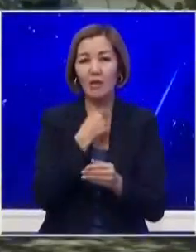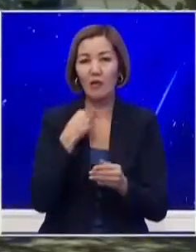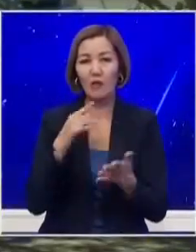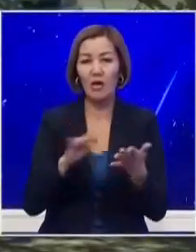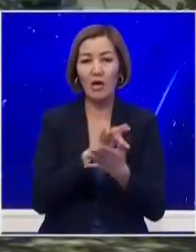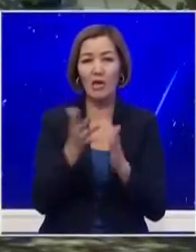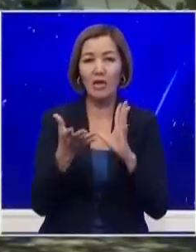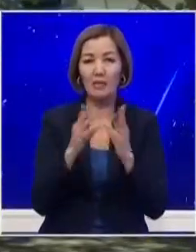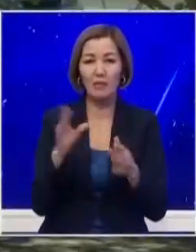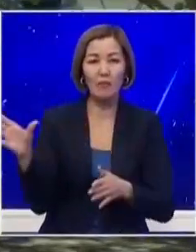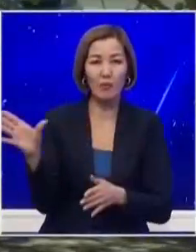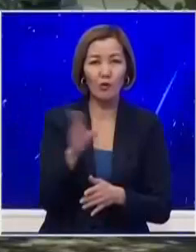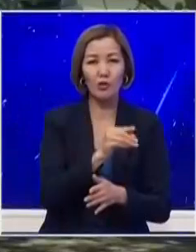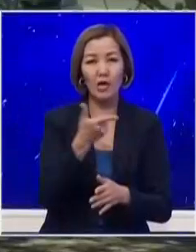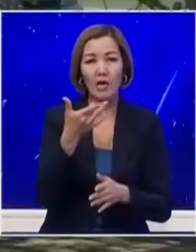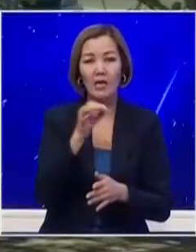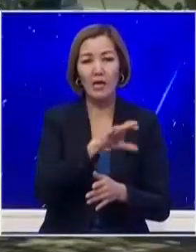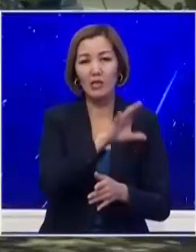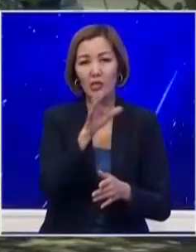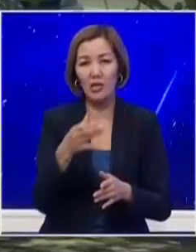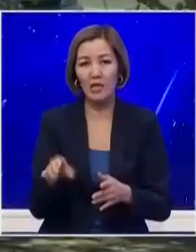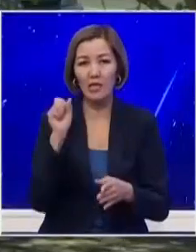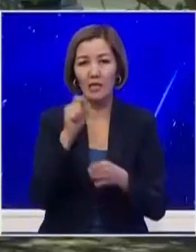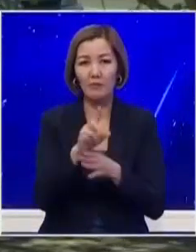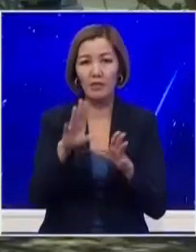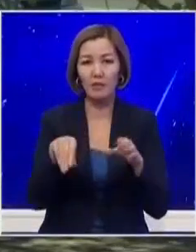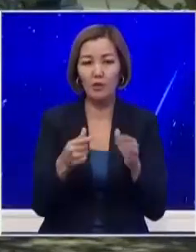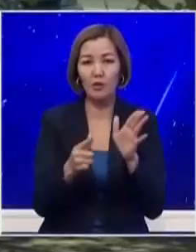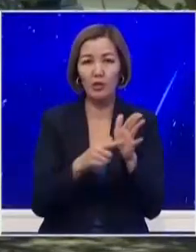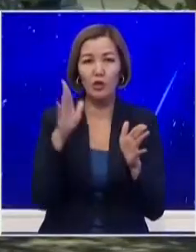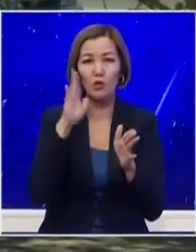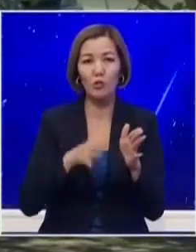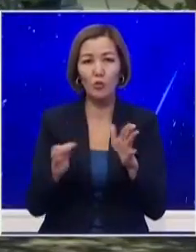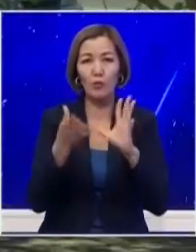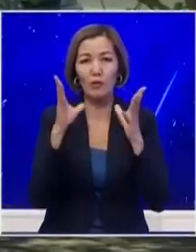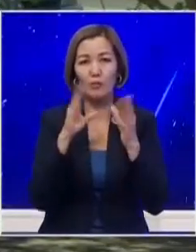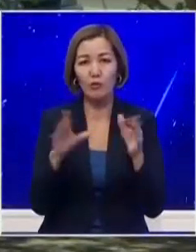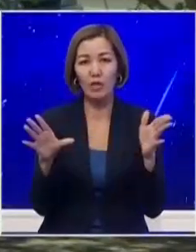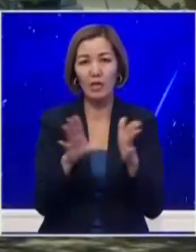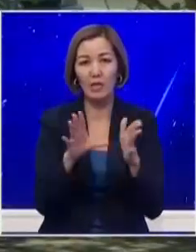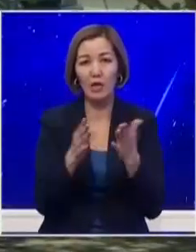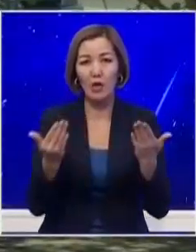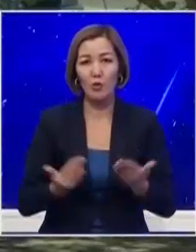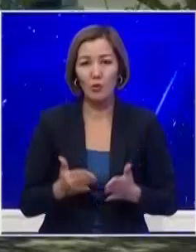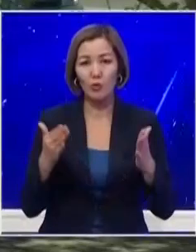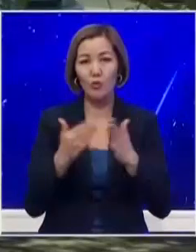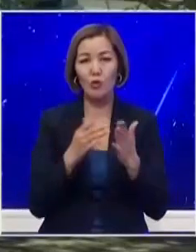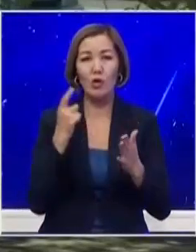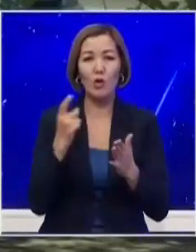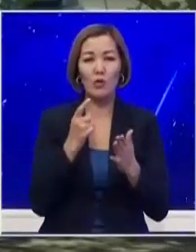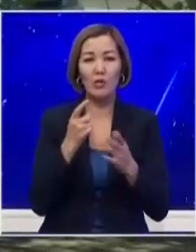Жалпы Талдықорған қаласы бойынша газ желілерін тапсырыс беруші Жетісу облысы бойынша энергетика және тұрғын үй коммуналдық шаруашылық